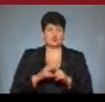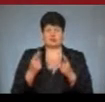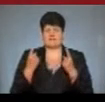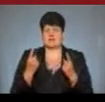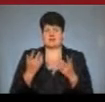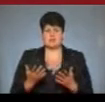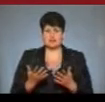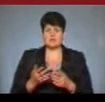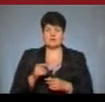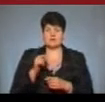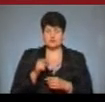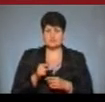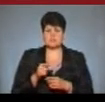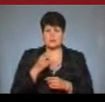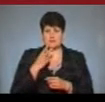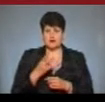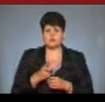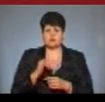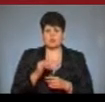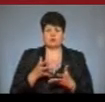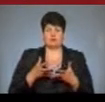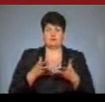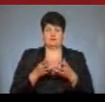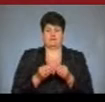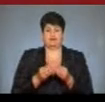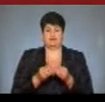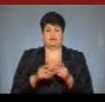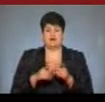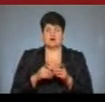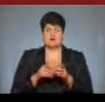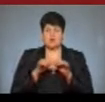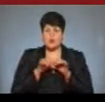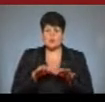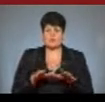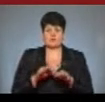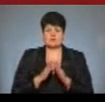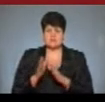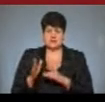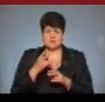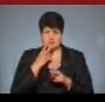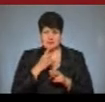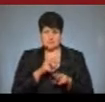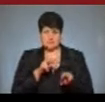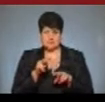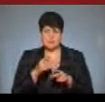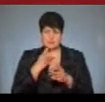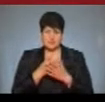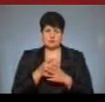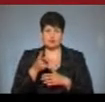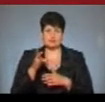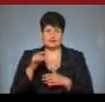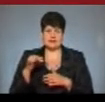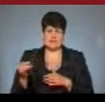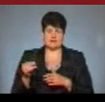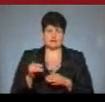великі. Ось вони, як бачимо, негативно впливають на кореневу систему. Зокрема, за спостереженнями гороху вже відбувається